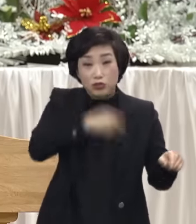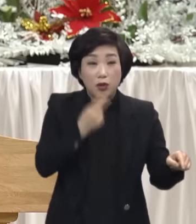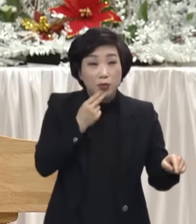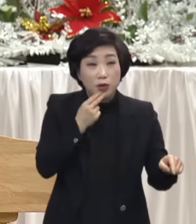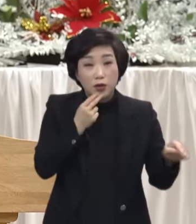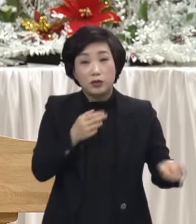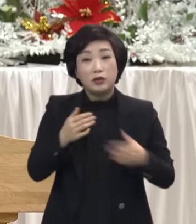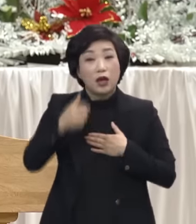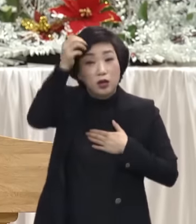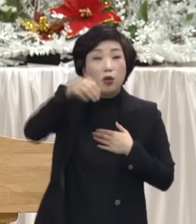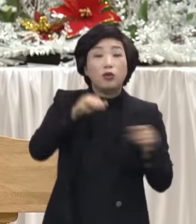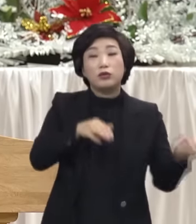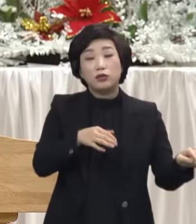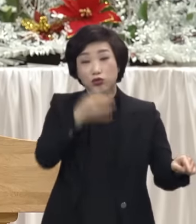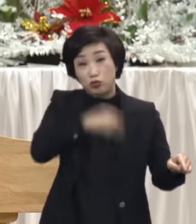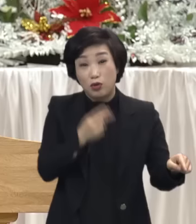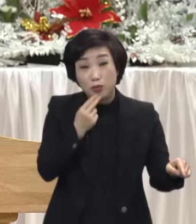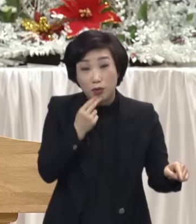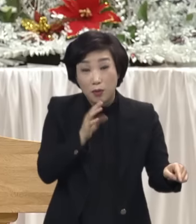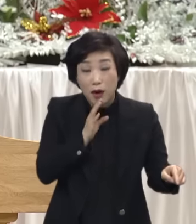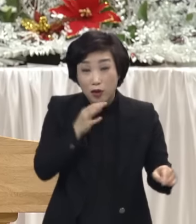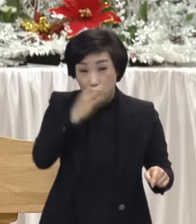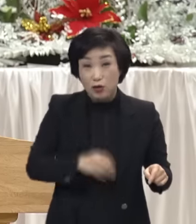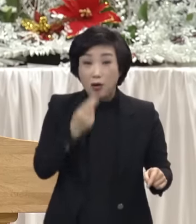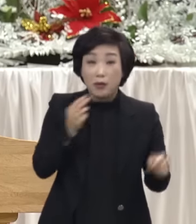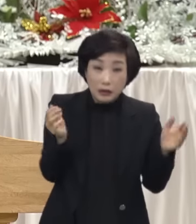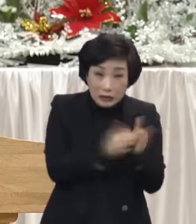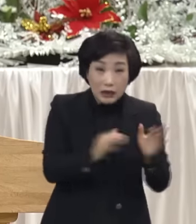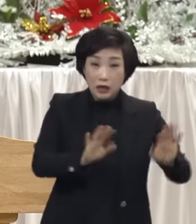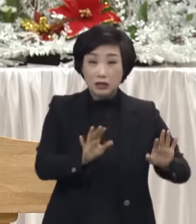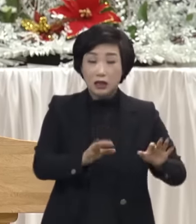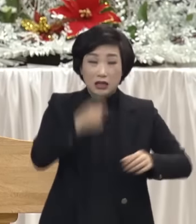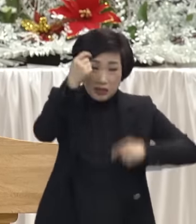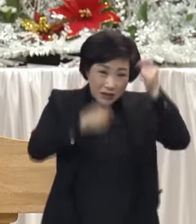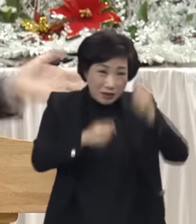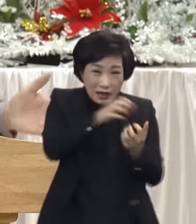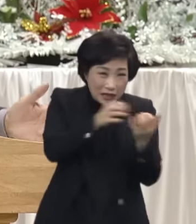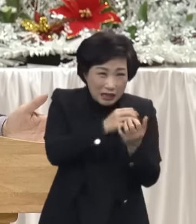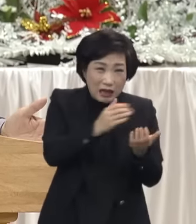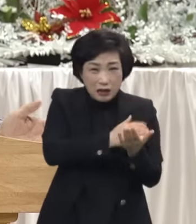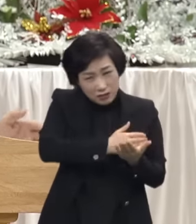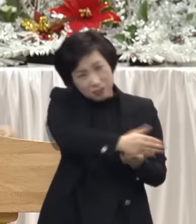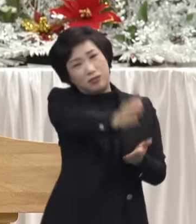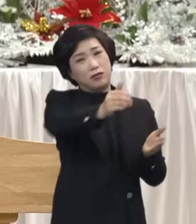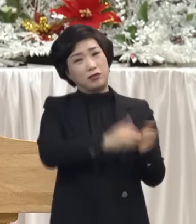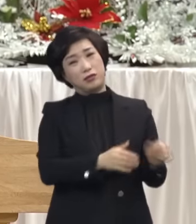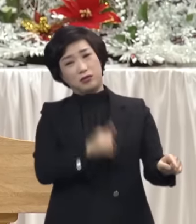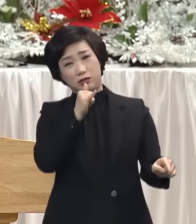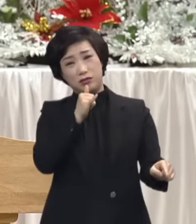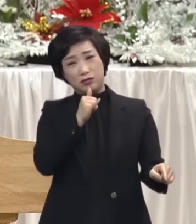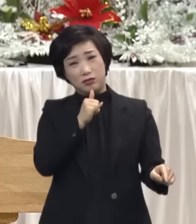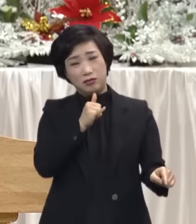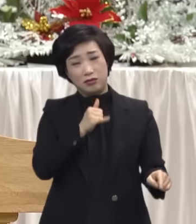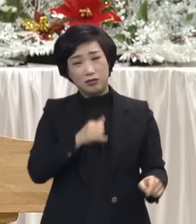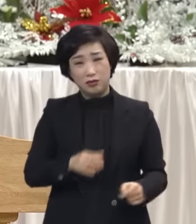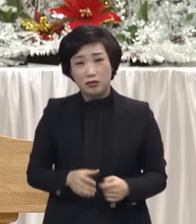내 영혼에게도 유익이 없다. 유익만 없는 것이 아니라 슬피 울며 이를 갈며 쫓겨간다.